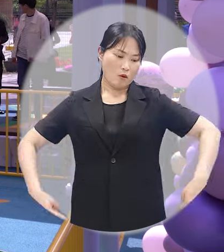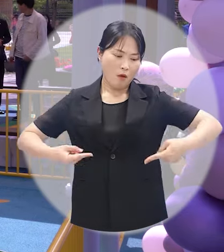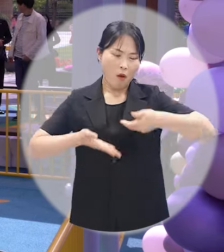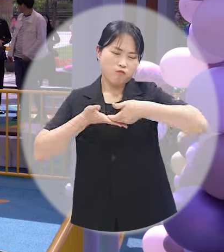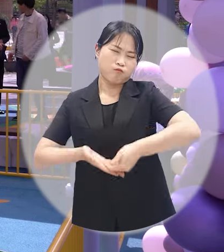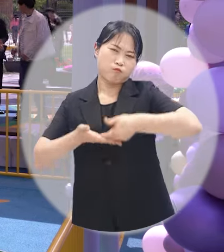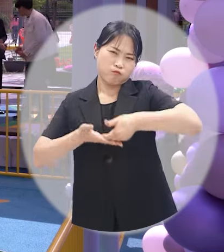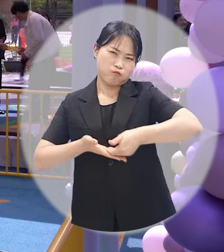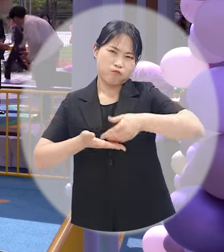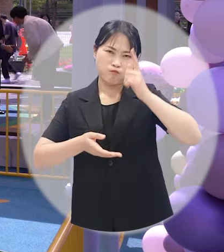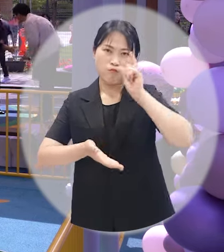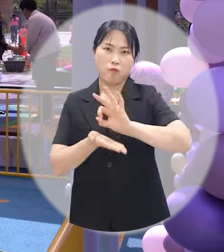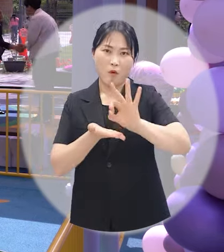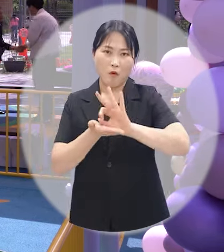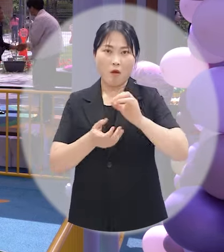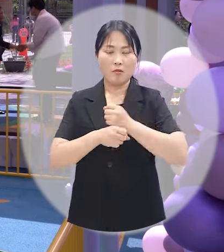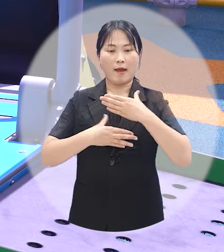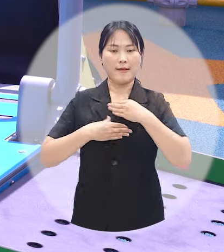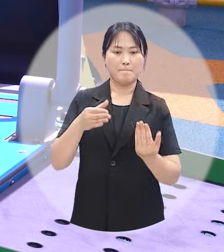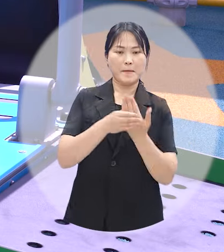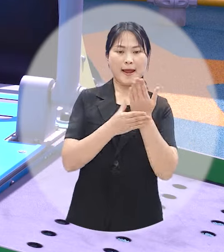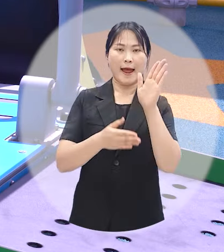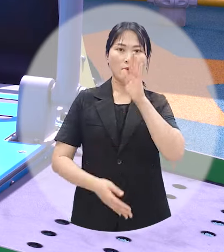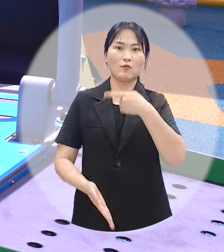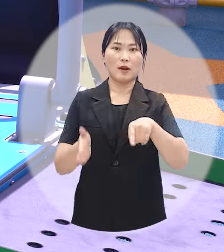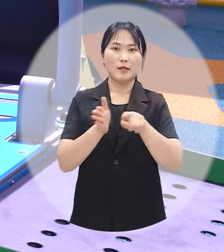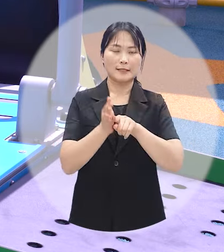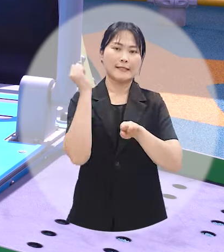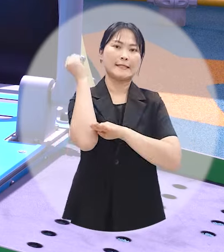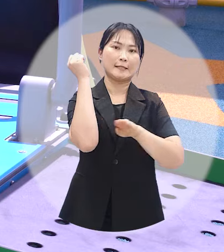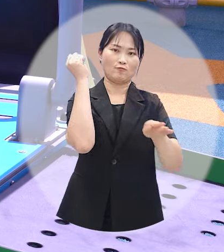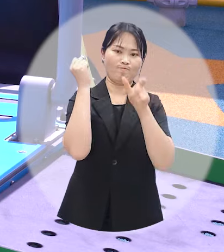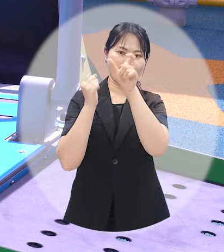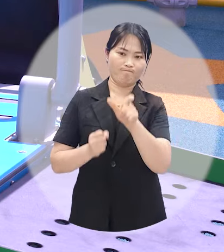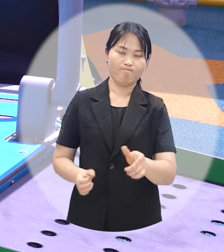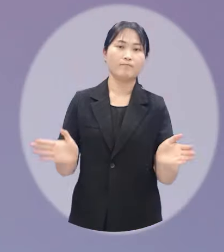고려하고 안전사고 예방을 위해 여러 안전기준이 적용됐다고 합니다.